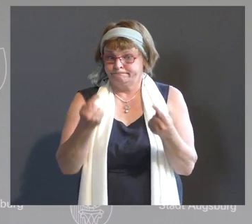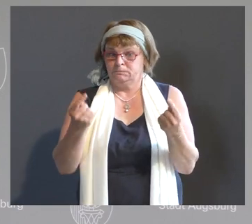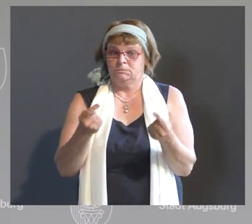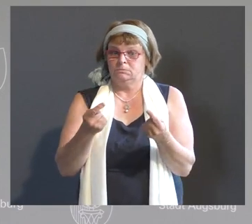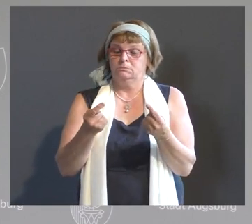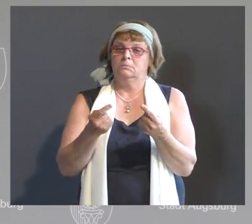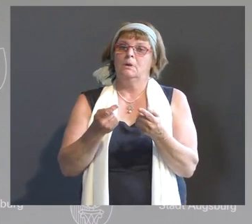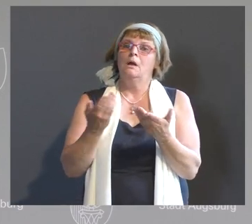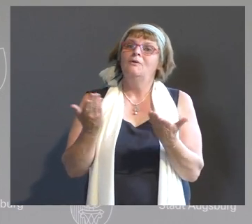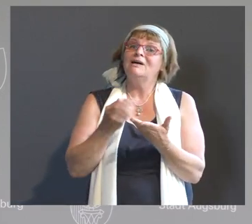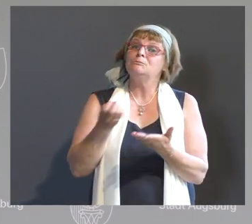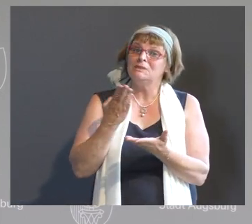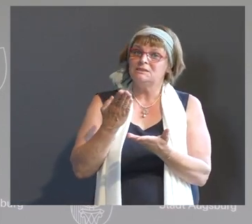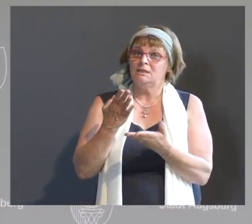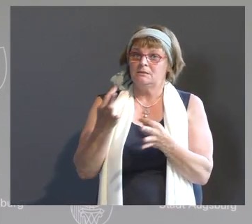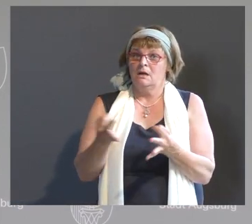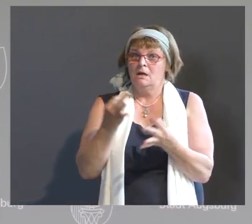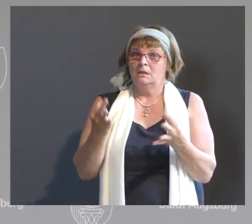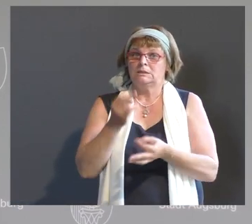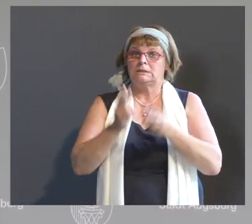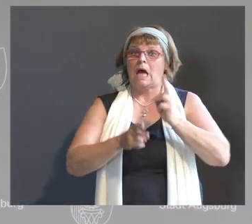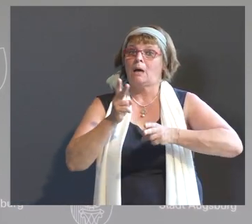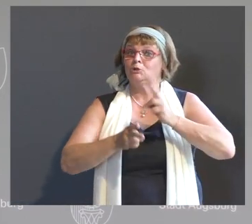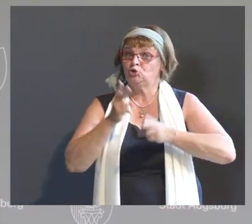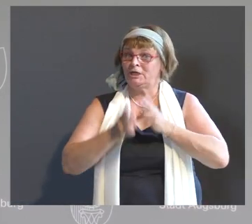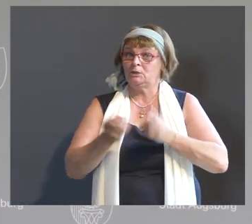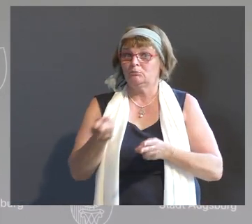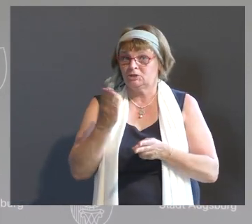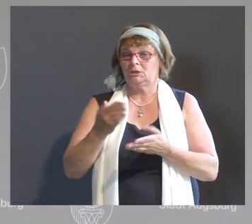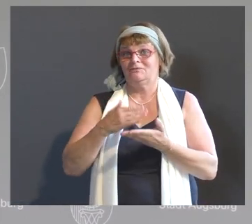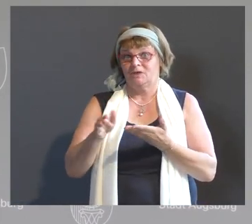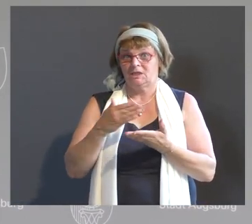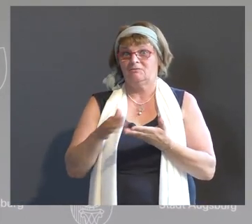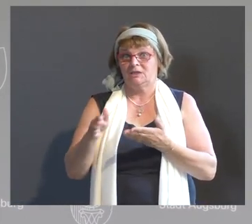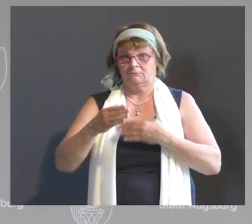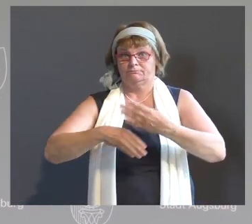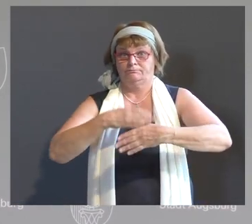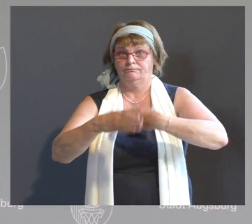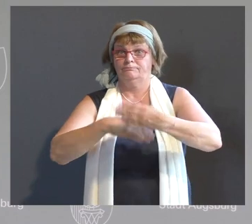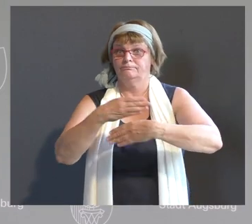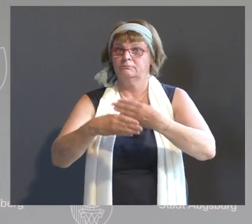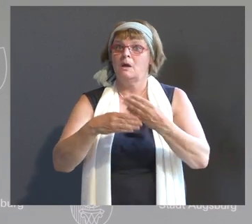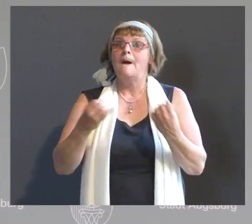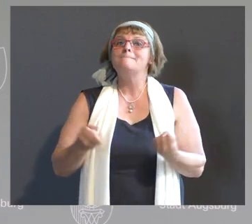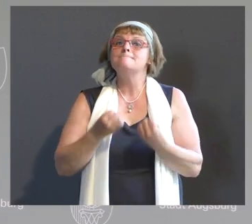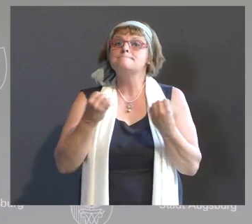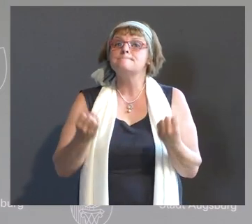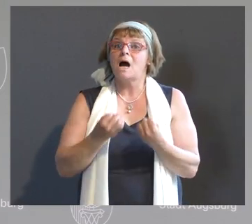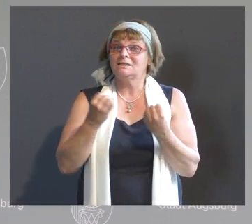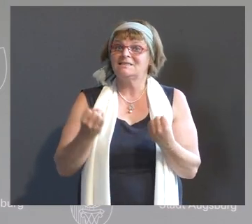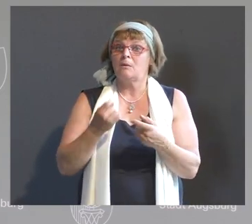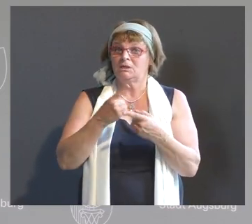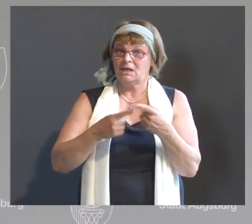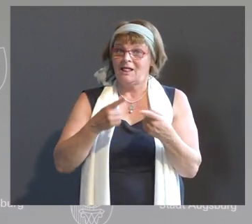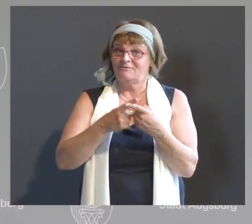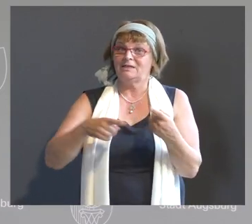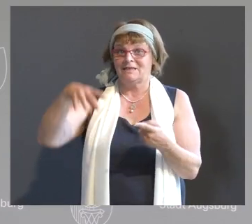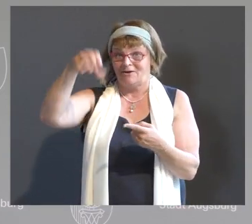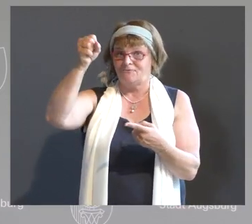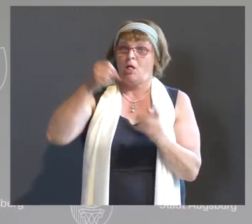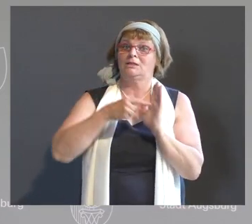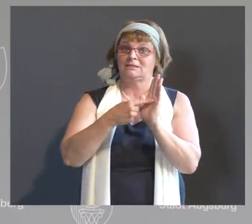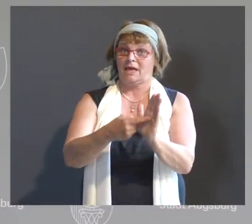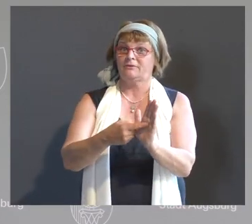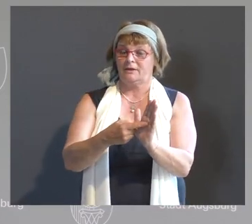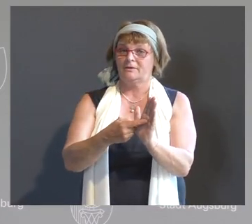Sachbeschädigungen in diesem Kontext und das Ganze ist dann weitergegangen, wobei man muss sagen, die Maßnahmen waren dann teilweise erfolgreich. Allerdings gab es dann noch